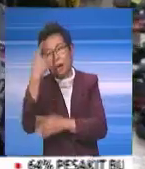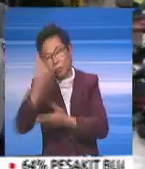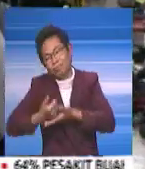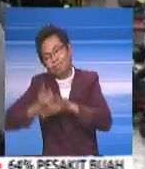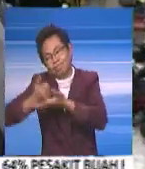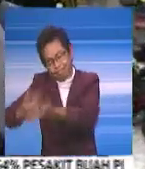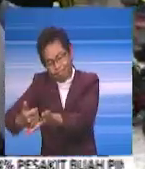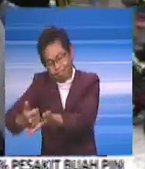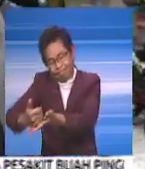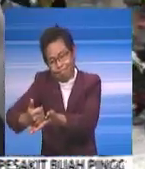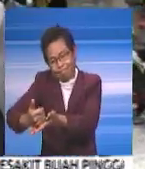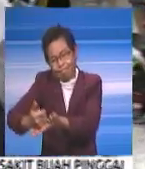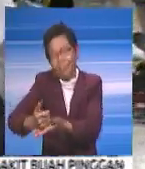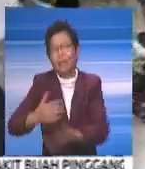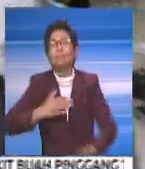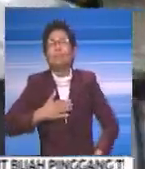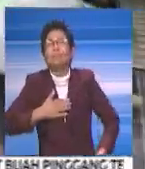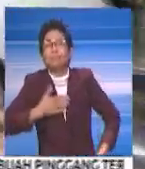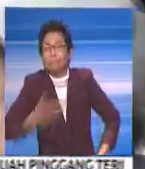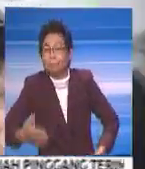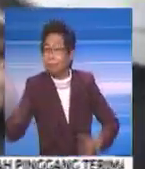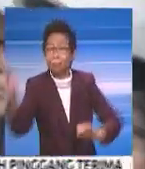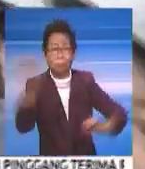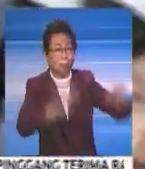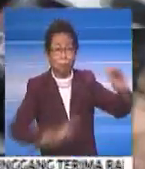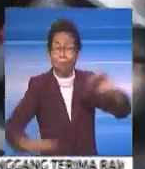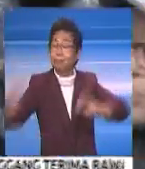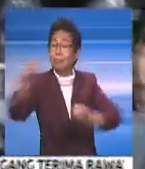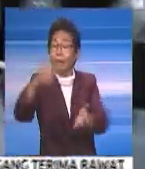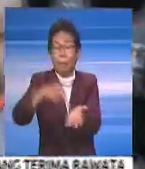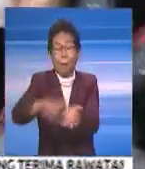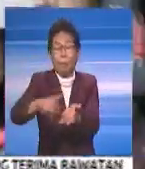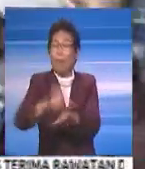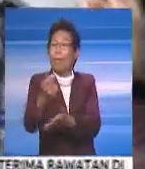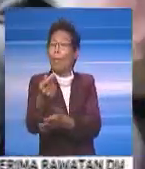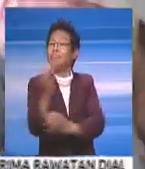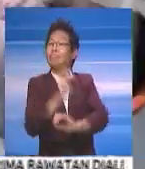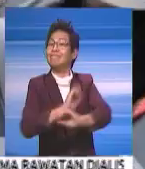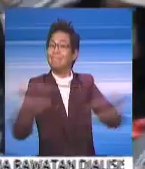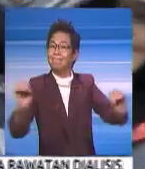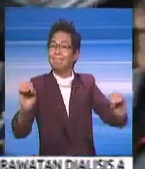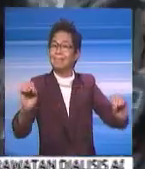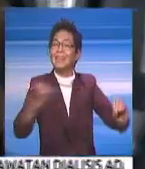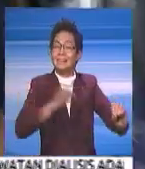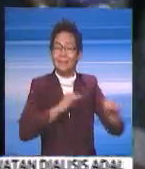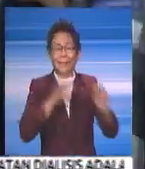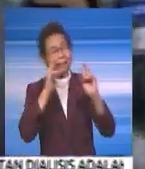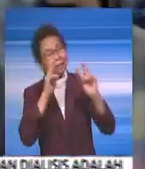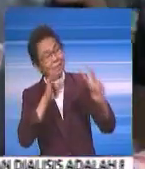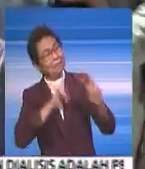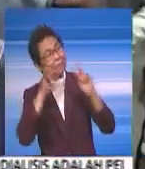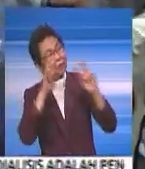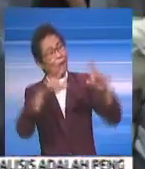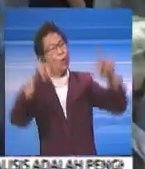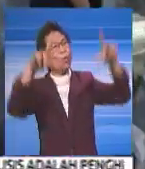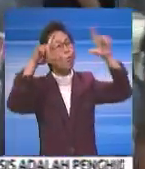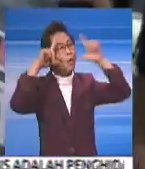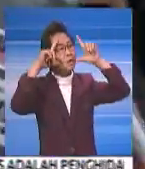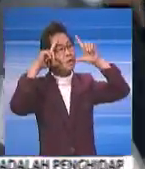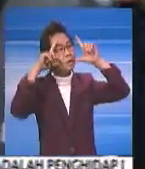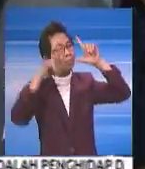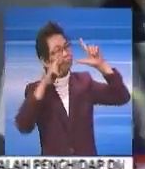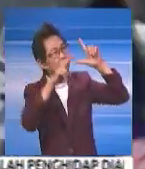untuk membantu secara sukarela tanpa ada sesen pun bayaran, dan dapat saya saksikan di wajah mereka